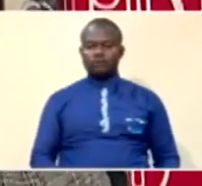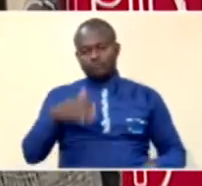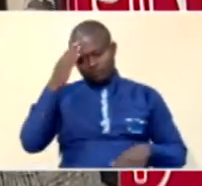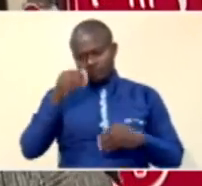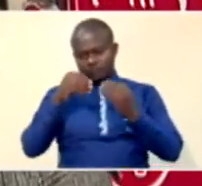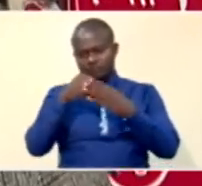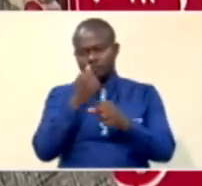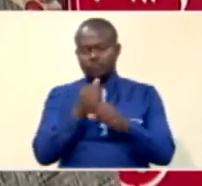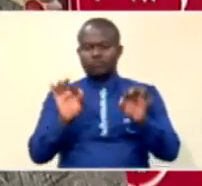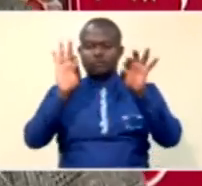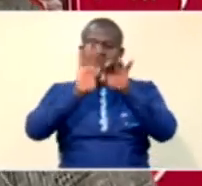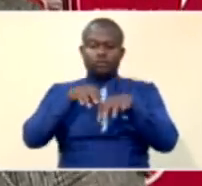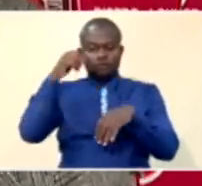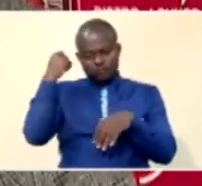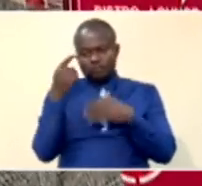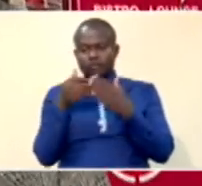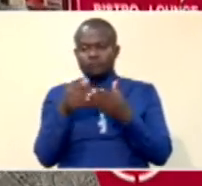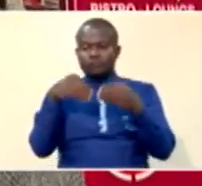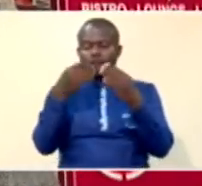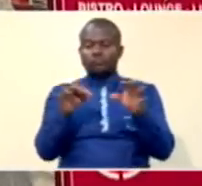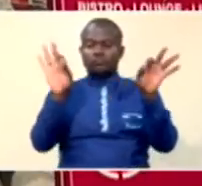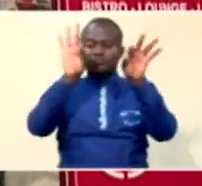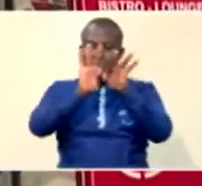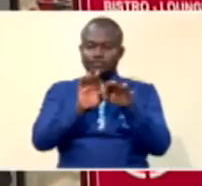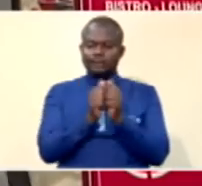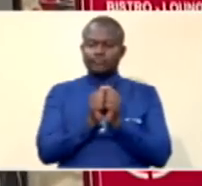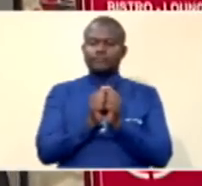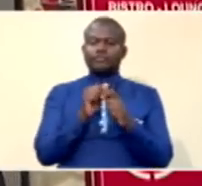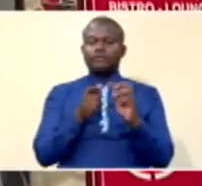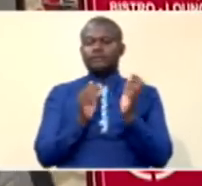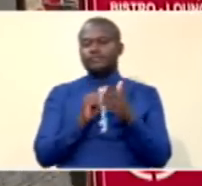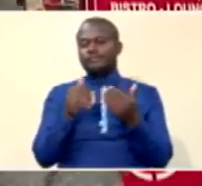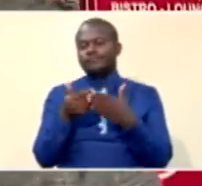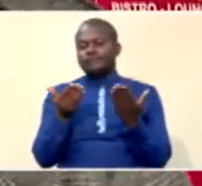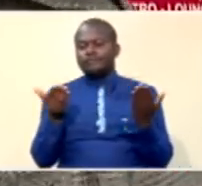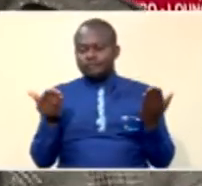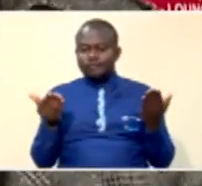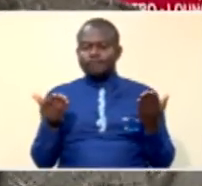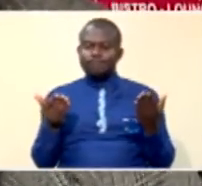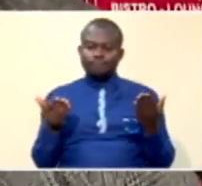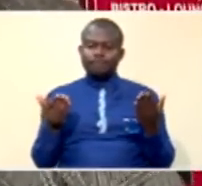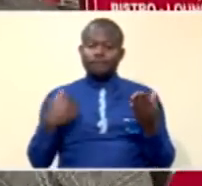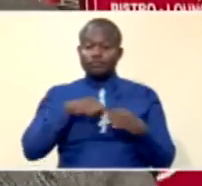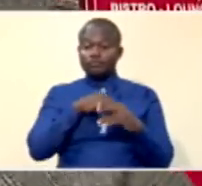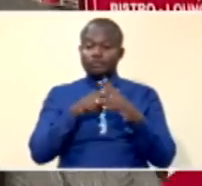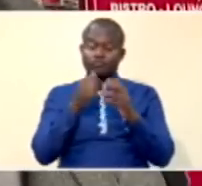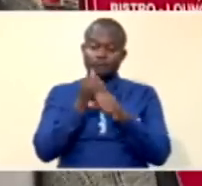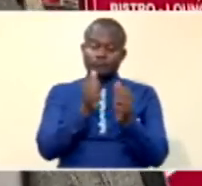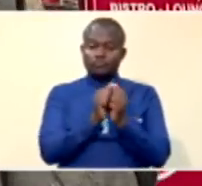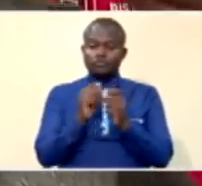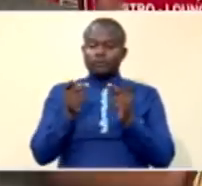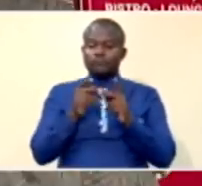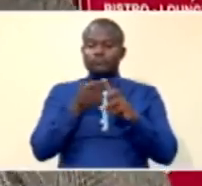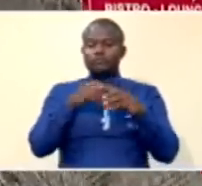agaciro, urumva, baguha agaciro kandi kuva nange gukorana nabo mfite aho